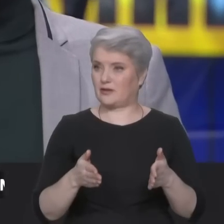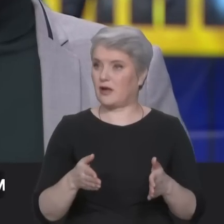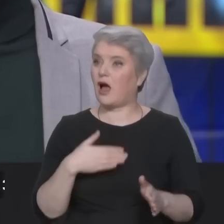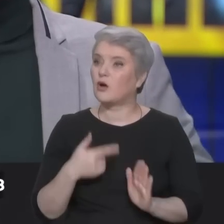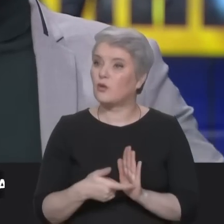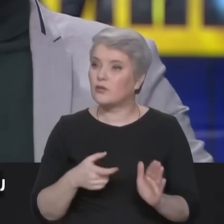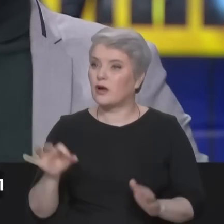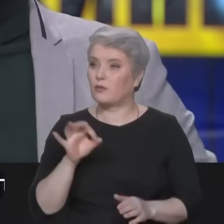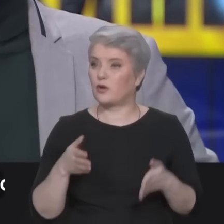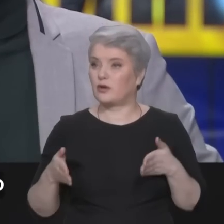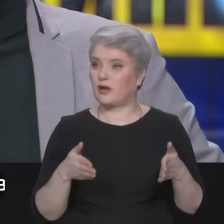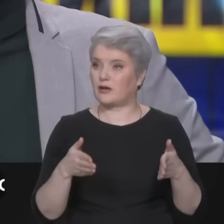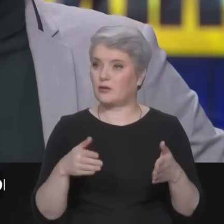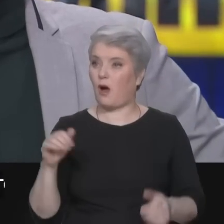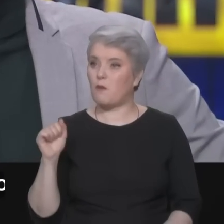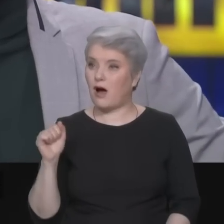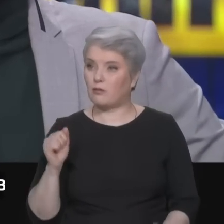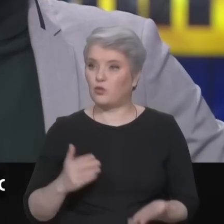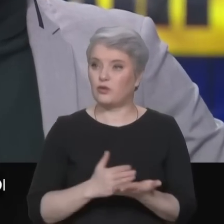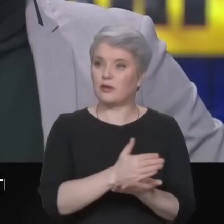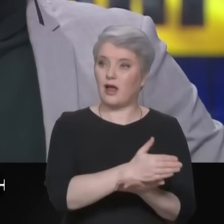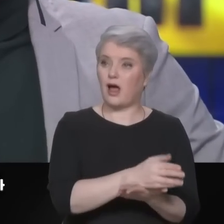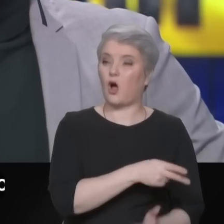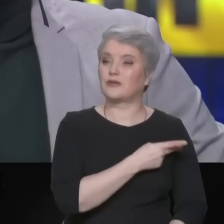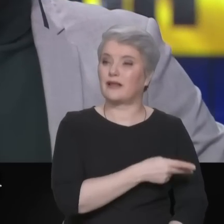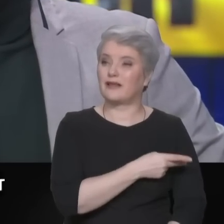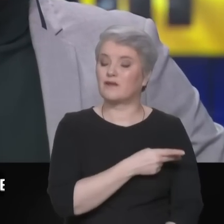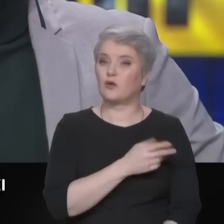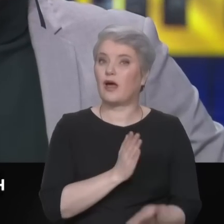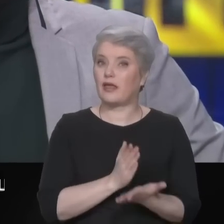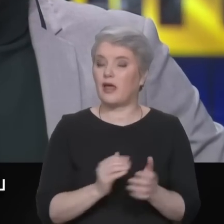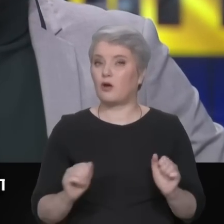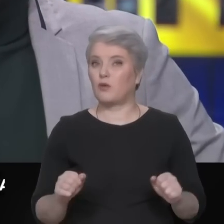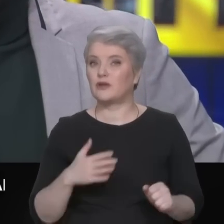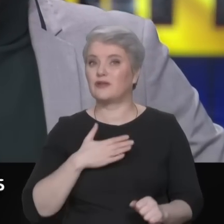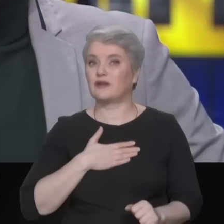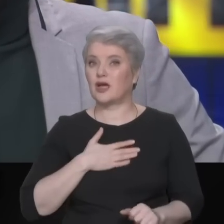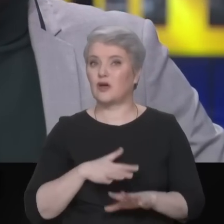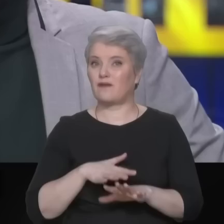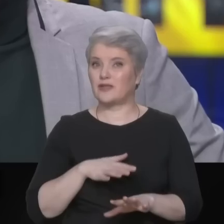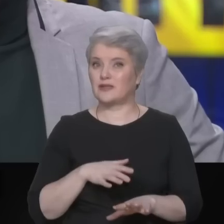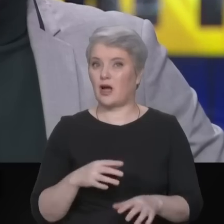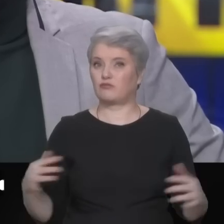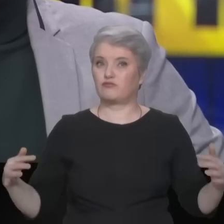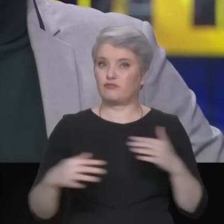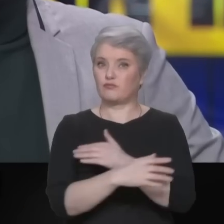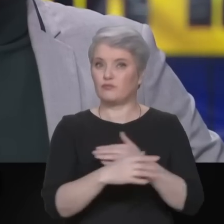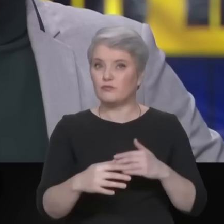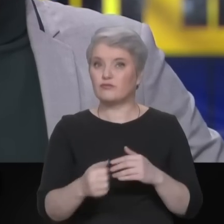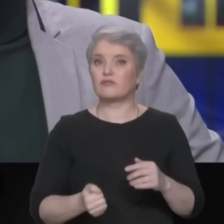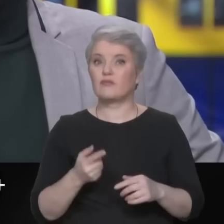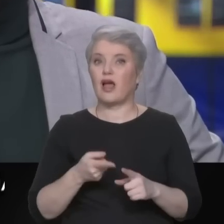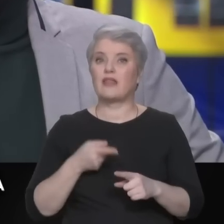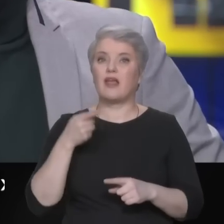Дізнатись про цю трасу з Бахмута, яка веде на Костянтинівку. Чи є можливість нашим військам зараз там пересуватись? Наскільки далеко ворог